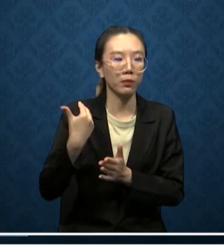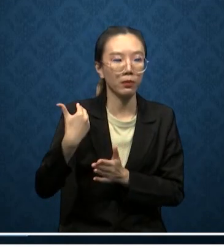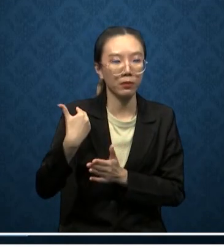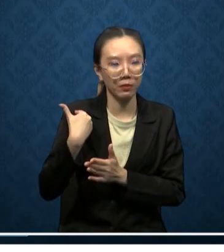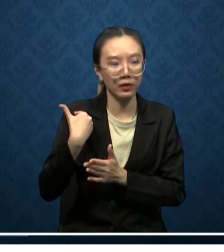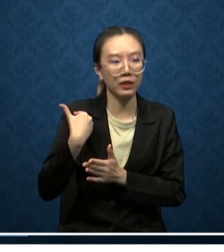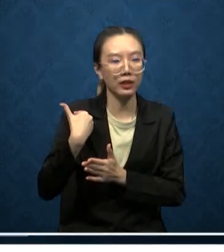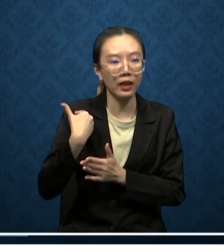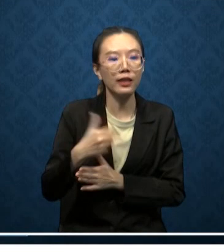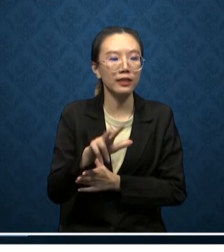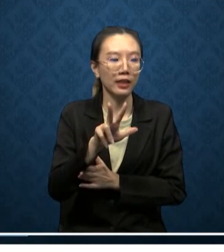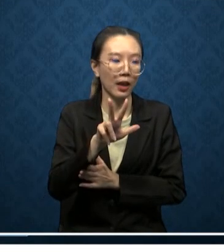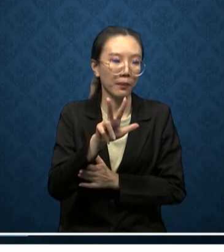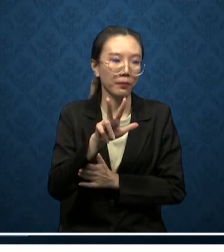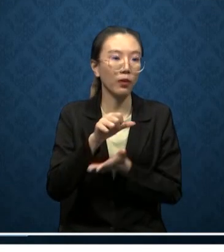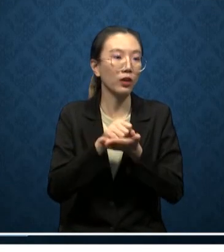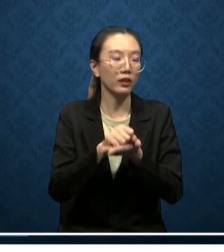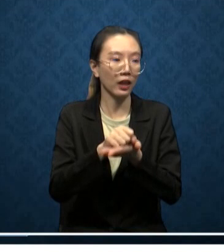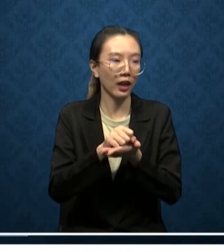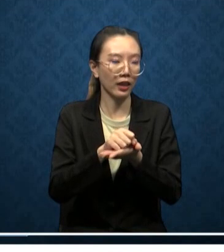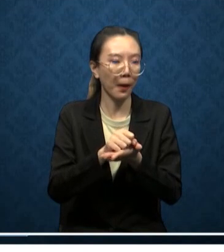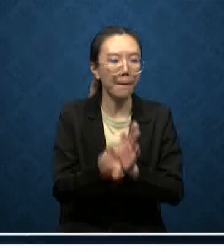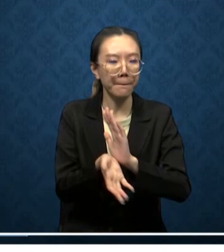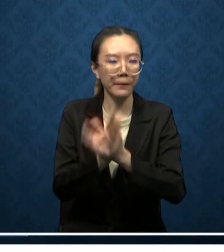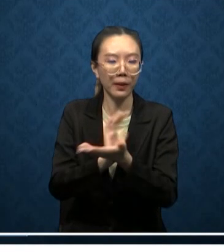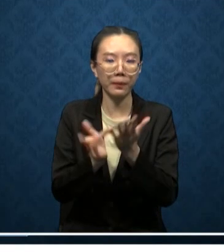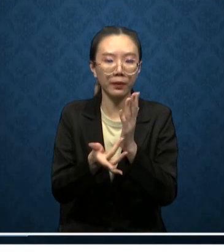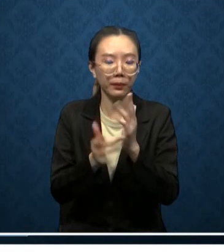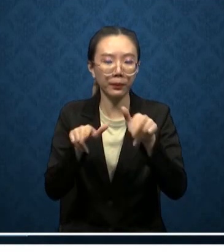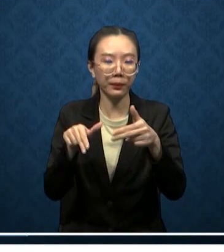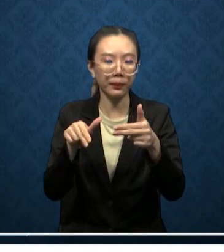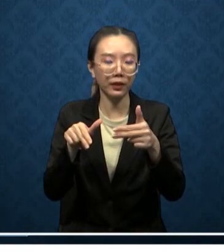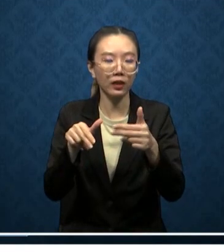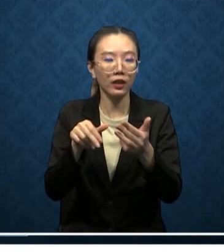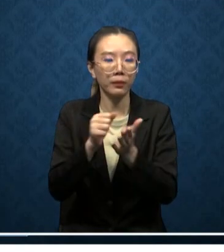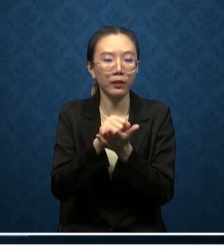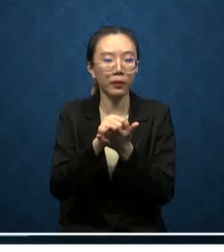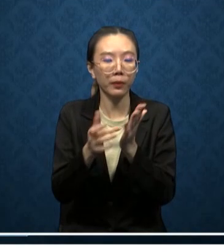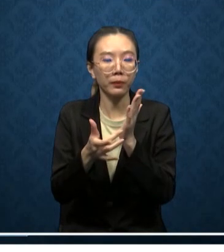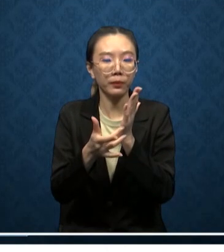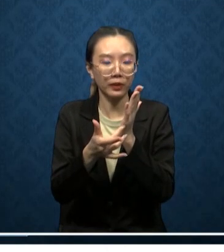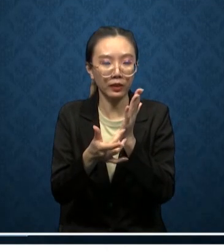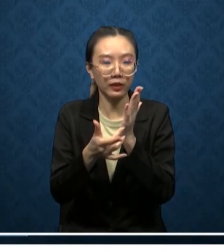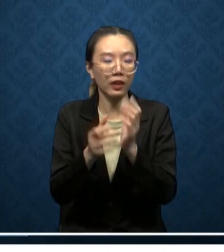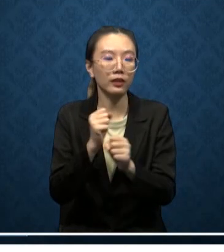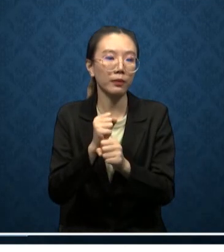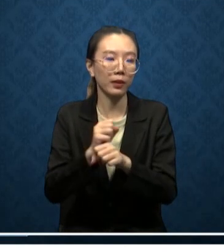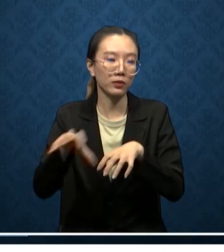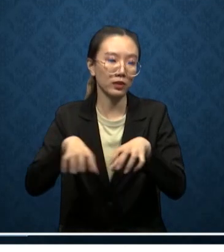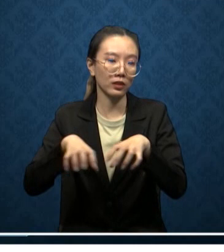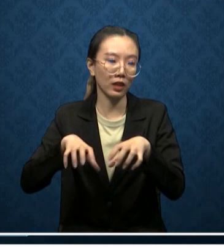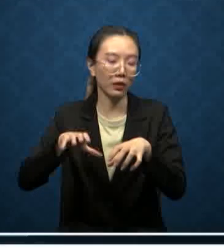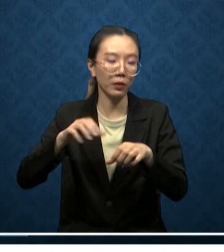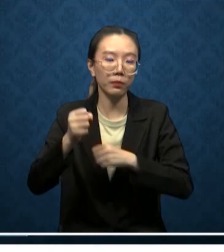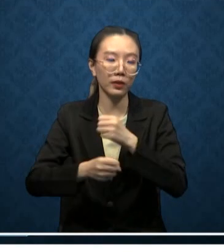งานบริการสามารถปรับเป็นดิจิตอลได้2420งานขณะนี้ทำไปแล้วนะครับจนจบปี